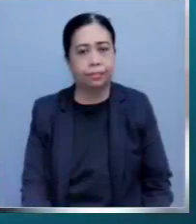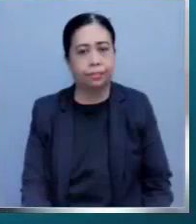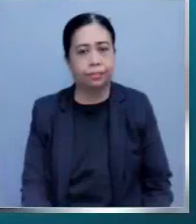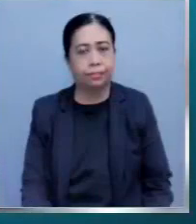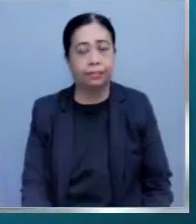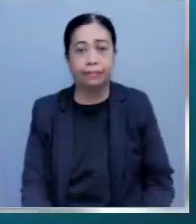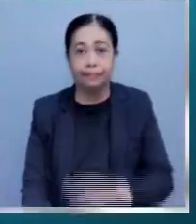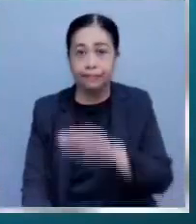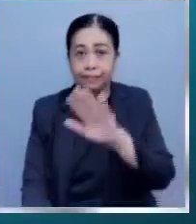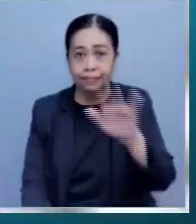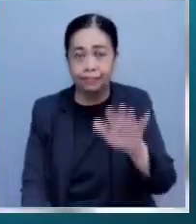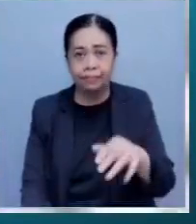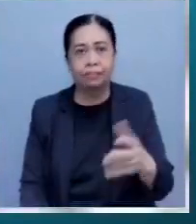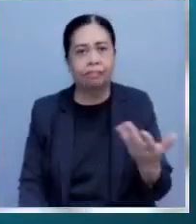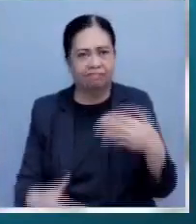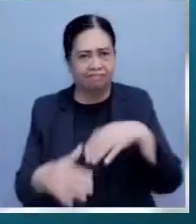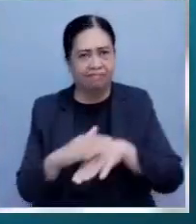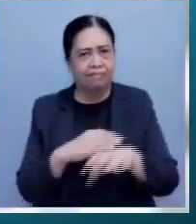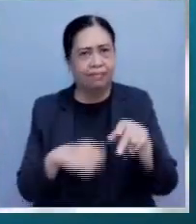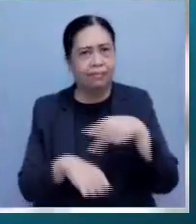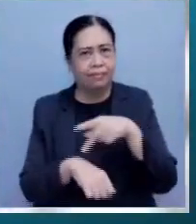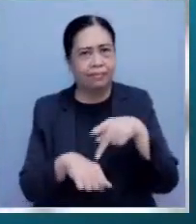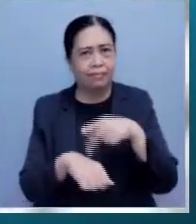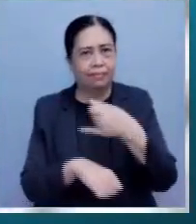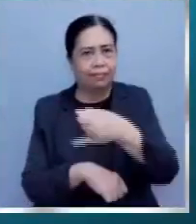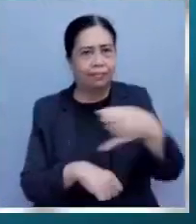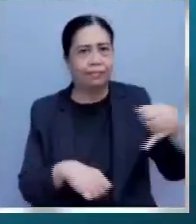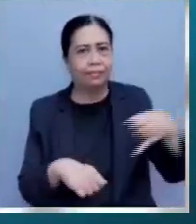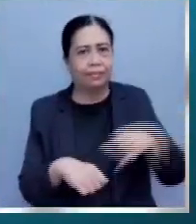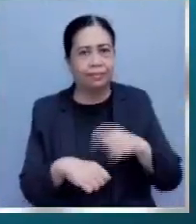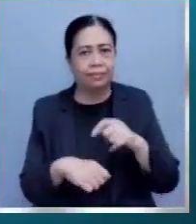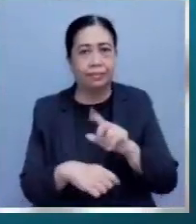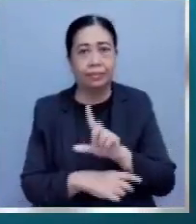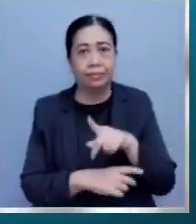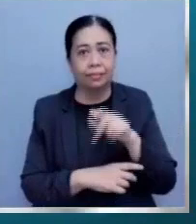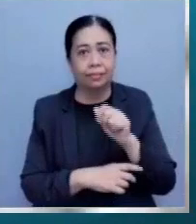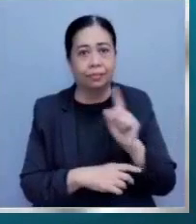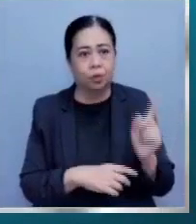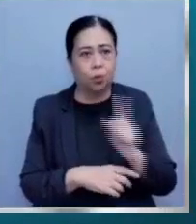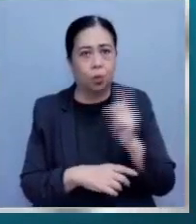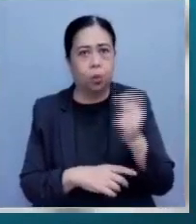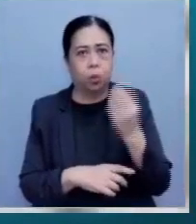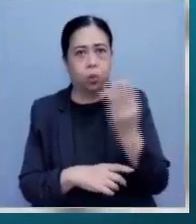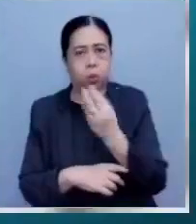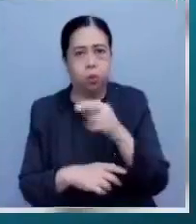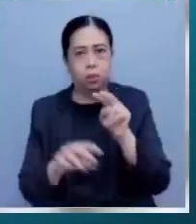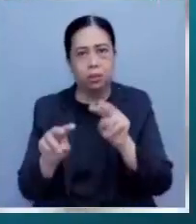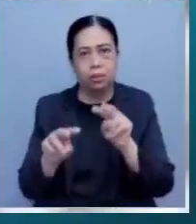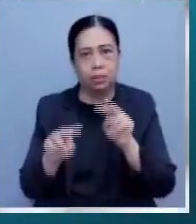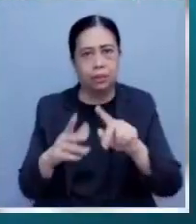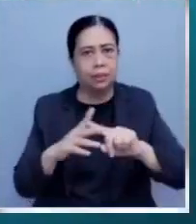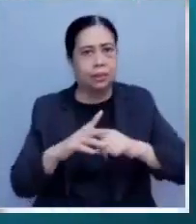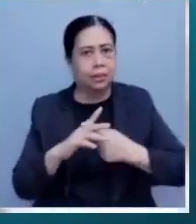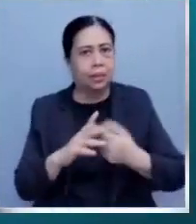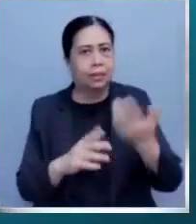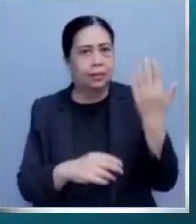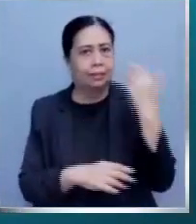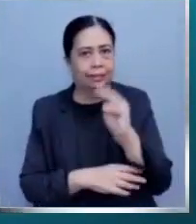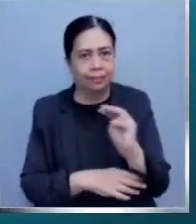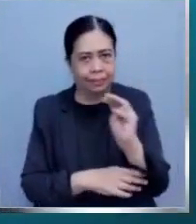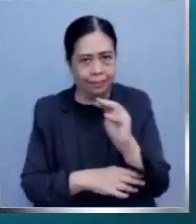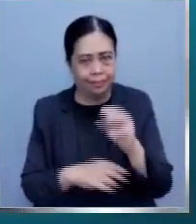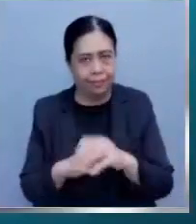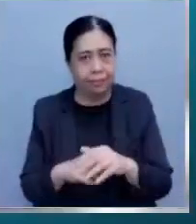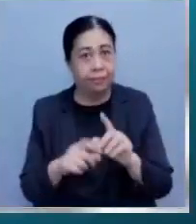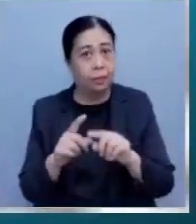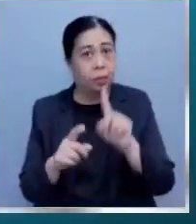kapuso, pumasok na sa Philippine Area of Responsibility yung low pressure area na ating minomonitor simula pa noong Lunes. Pero may isa